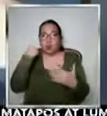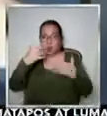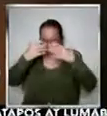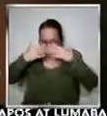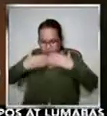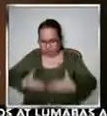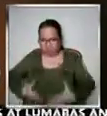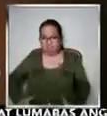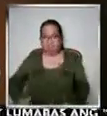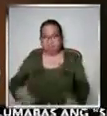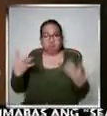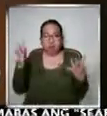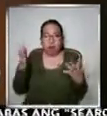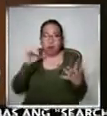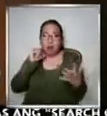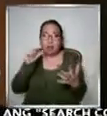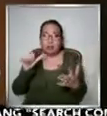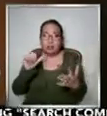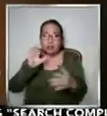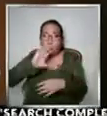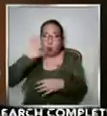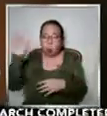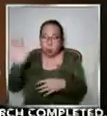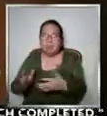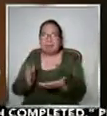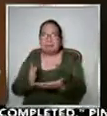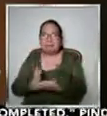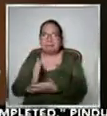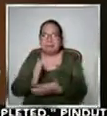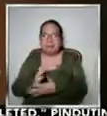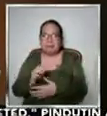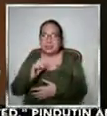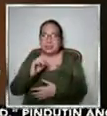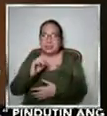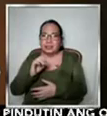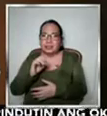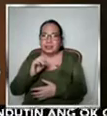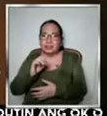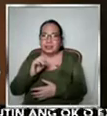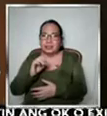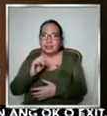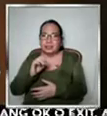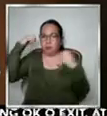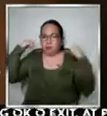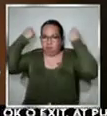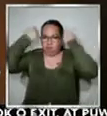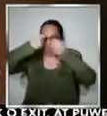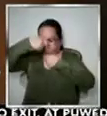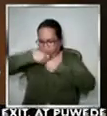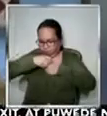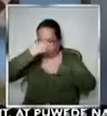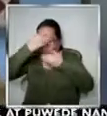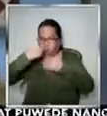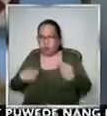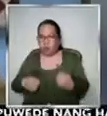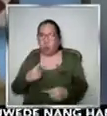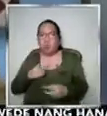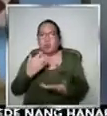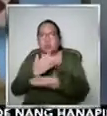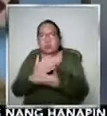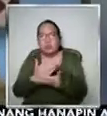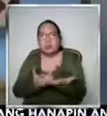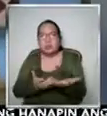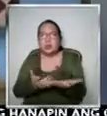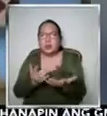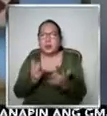gown lang. Tapos yung N95 namin, reuse namin. So yung face mask, di-disinfect lang namin.